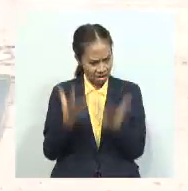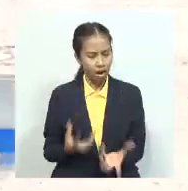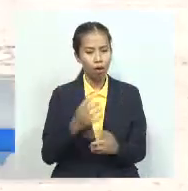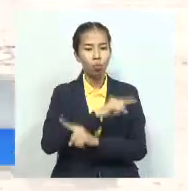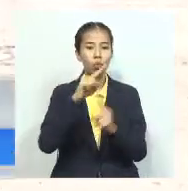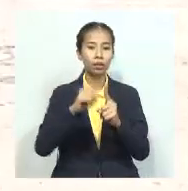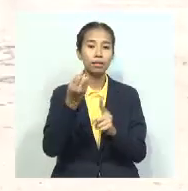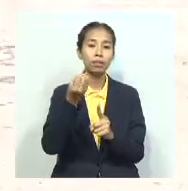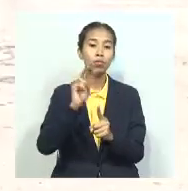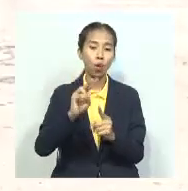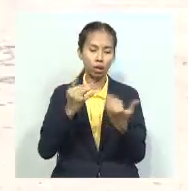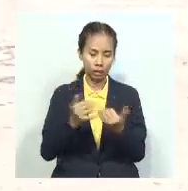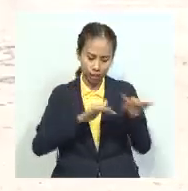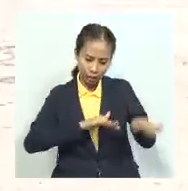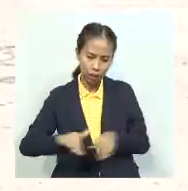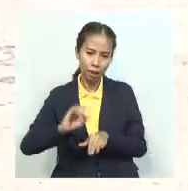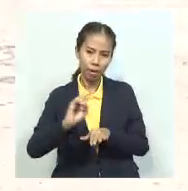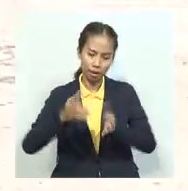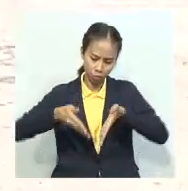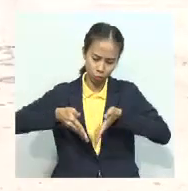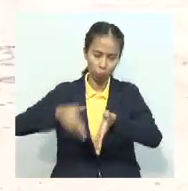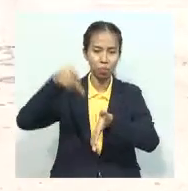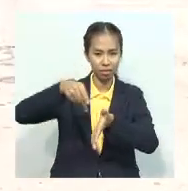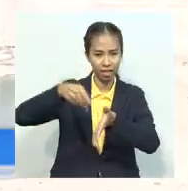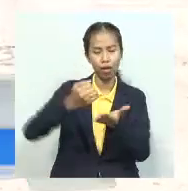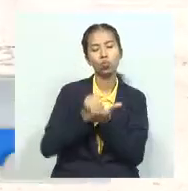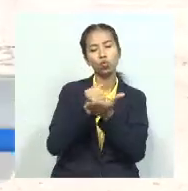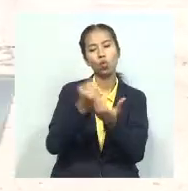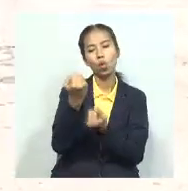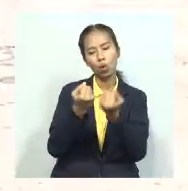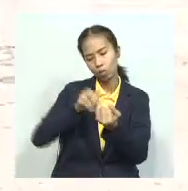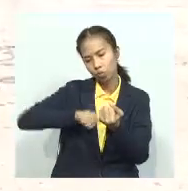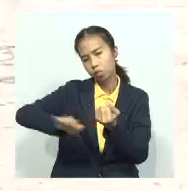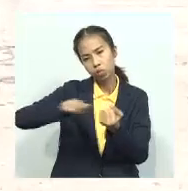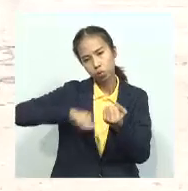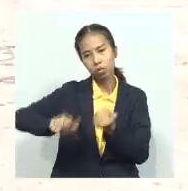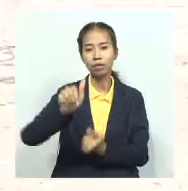เราก็เตรียมเปิดช่องทางพิเศษได้ตามปกติเพื่อเร่งระบายรถไม่น่าจะมีปัญหาครับ